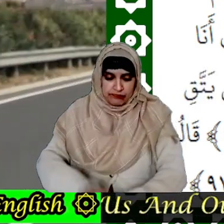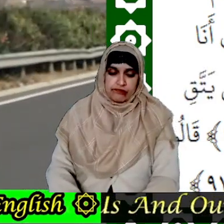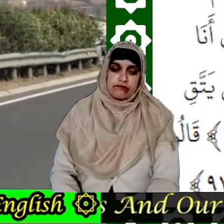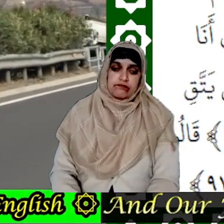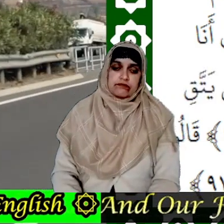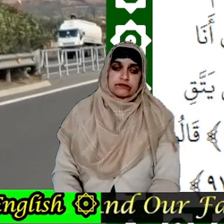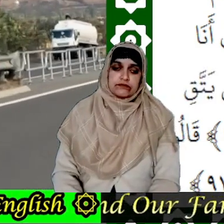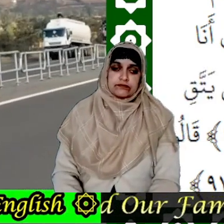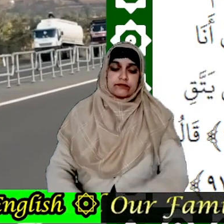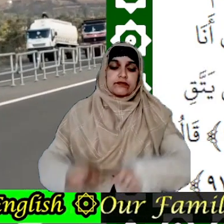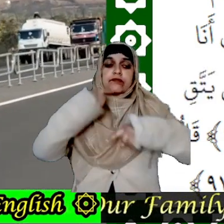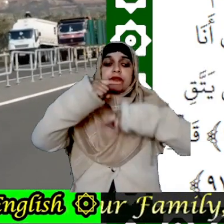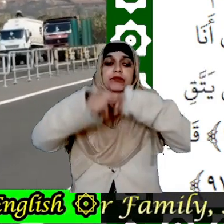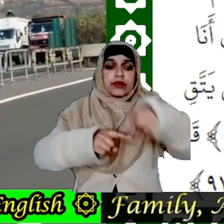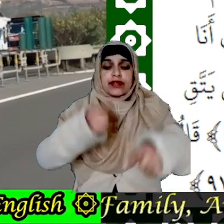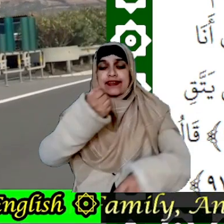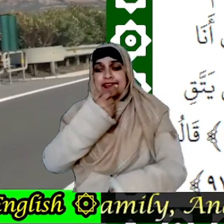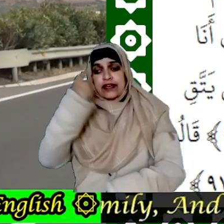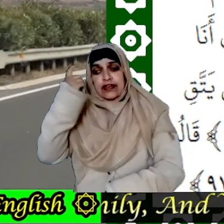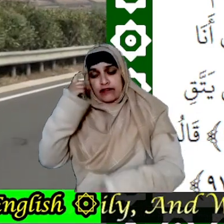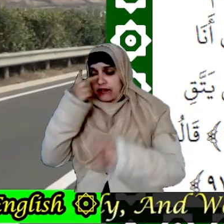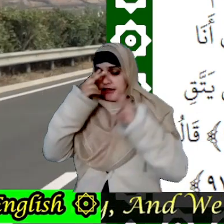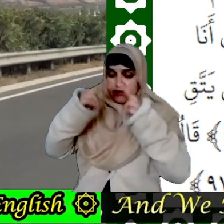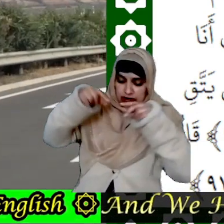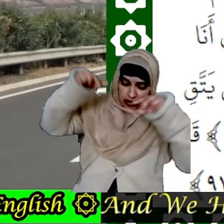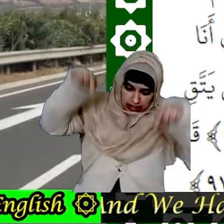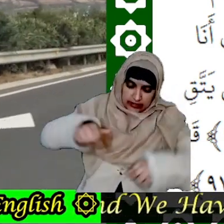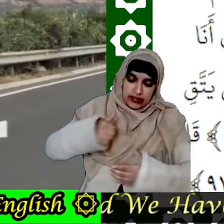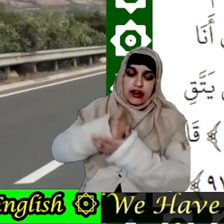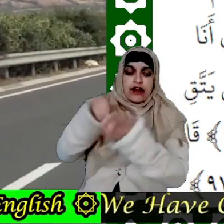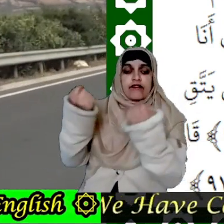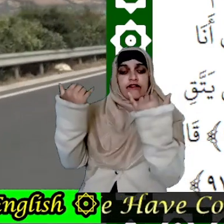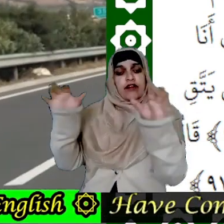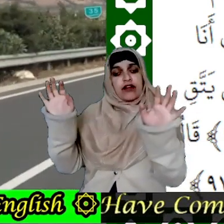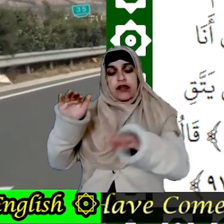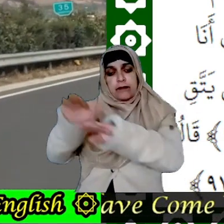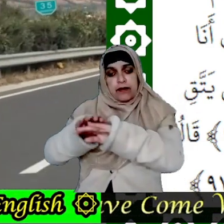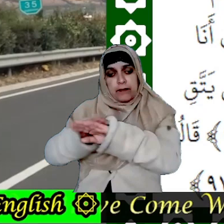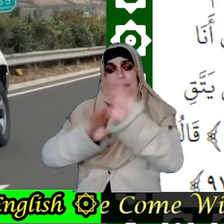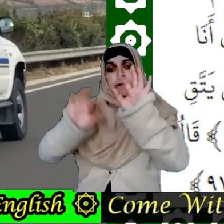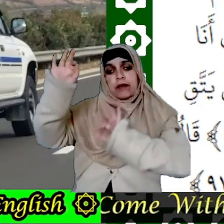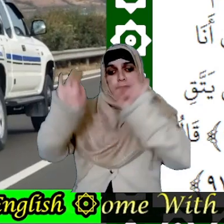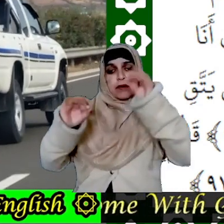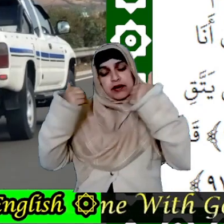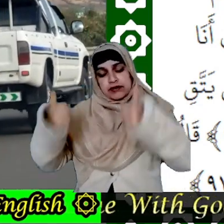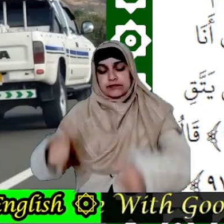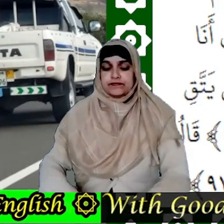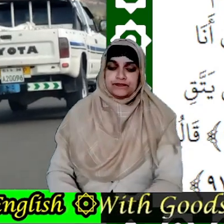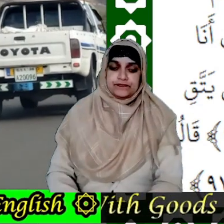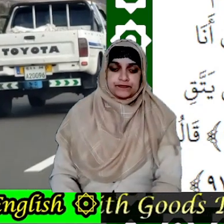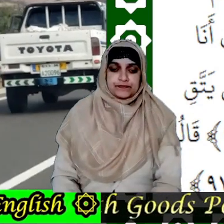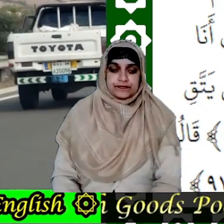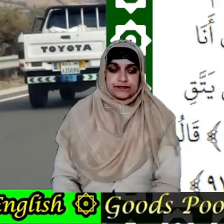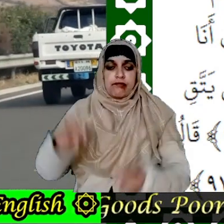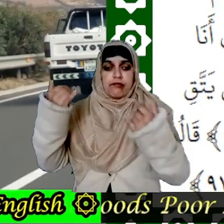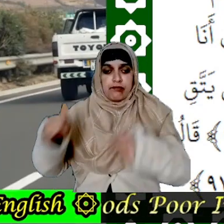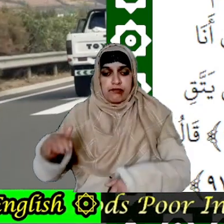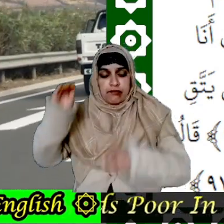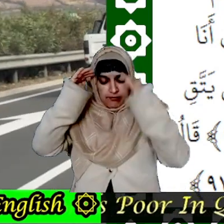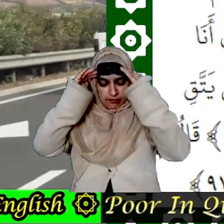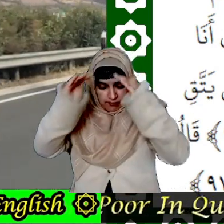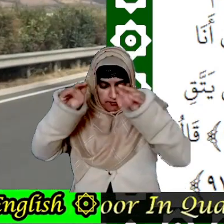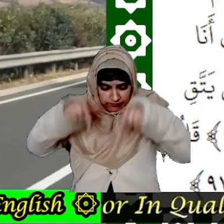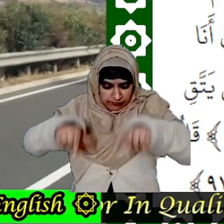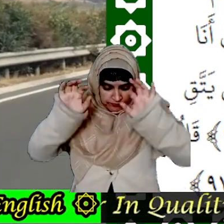الله ربين جزا ورعب سانتول تود لقي بلاش نقول فإنما الأسر يسرا جبدو بود